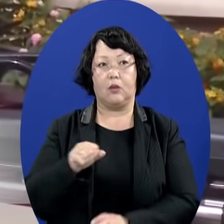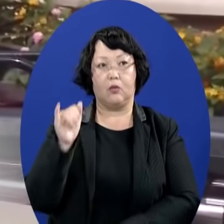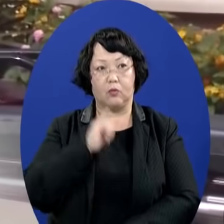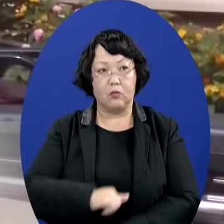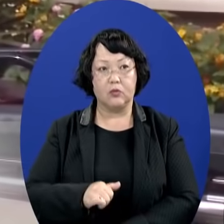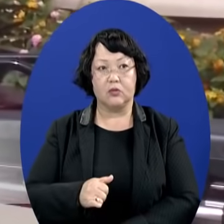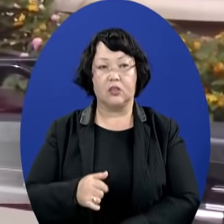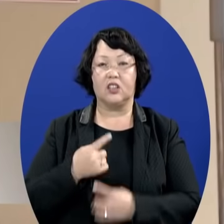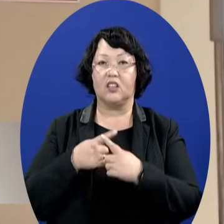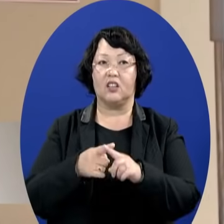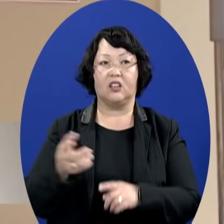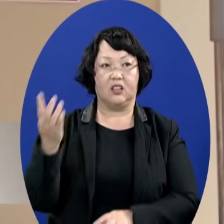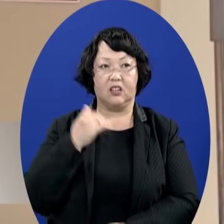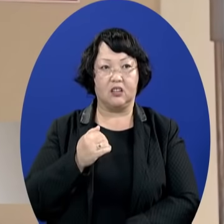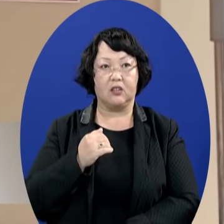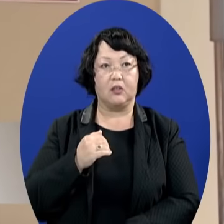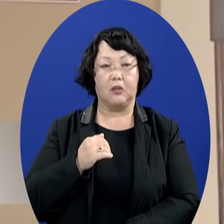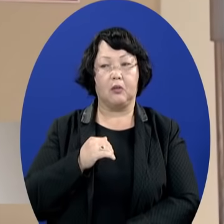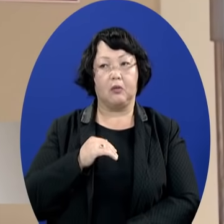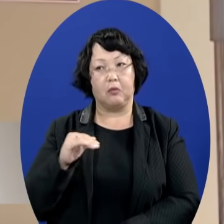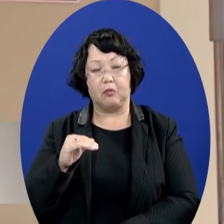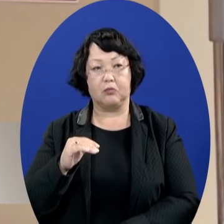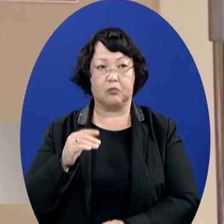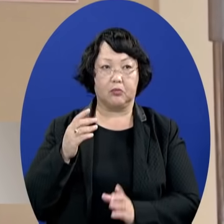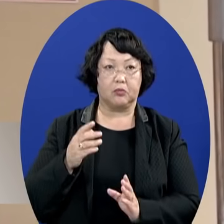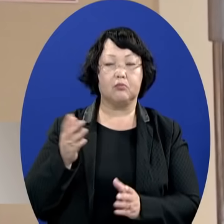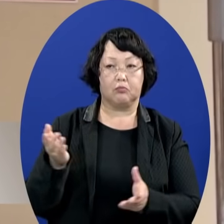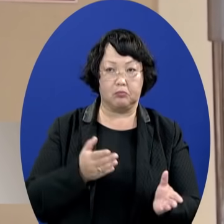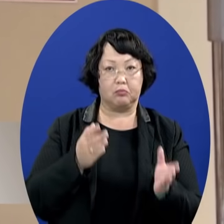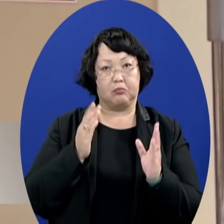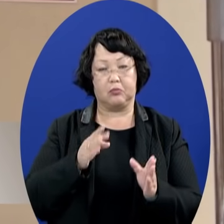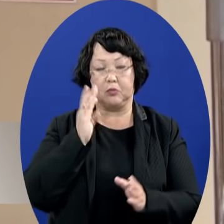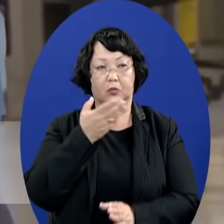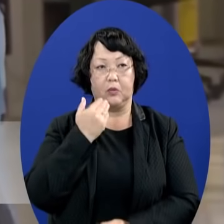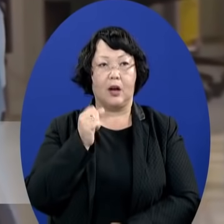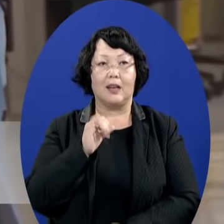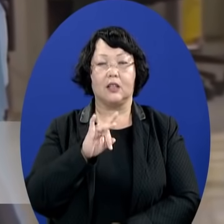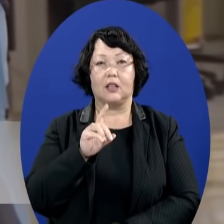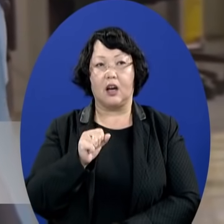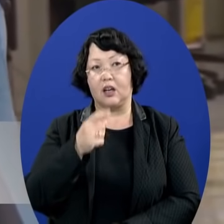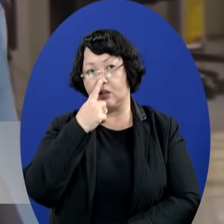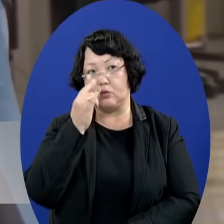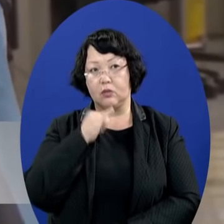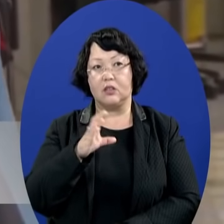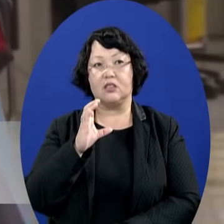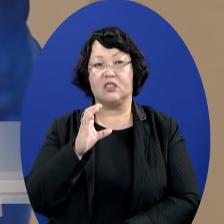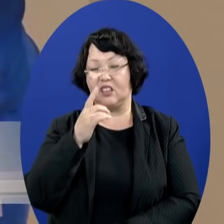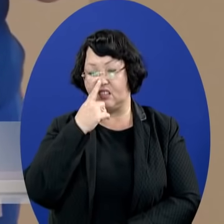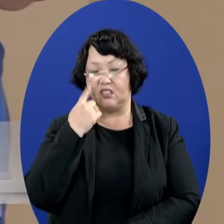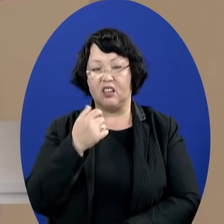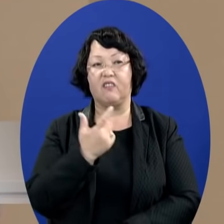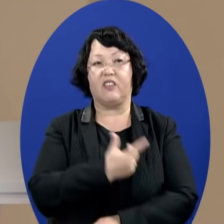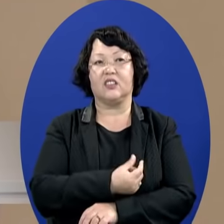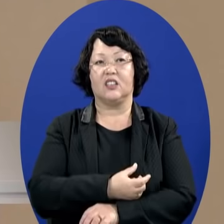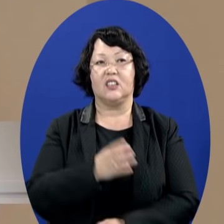улсад нэвтрэх шаардлага хангах хэсэг нь одоогоор тодорхойгүй байна. За AstraZeneca, Хятадын Sinopharm, Sinovac компани